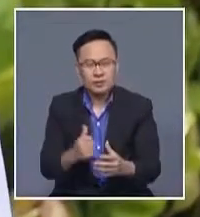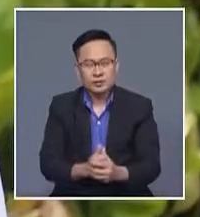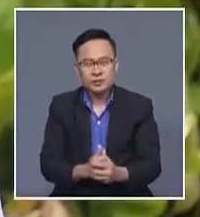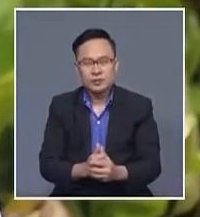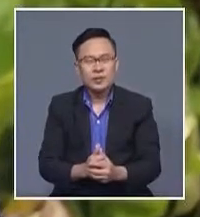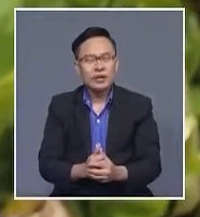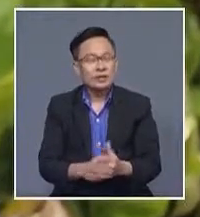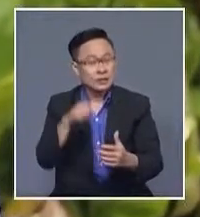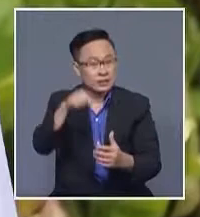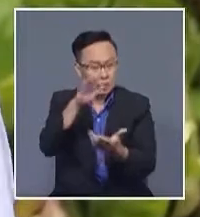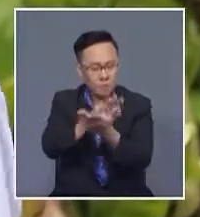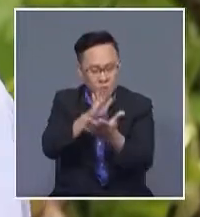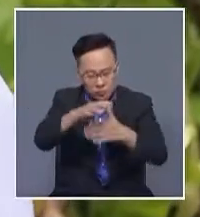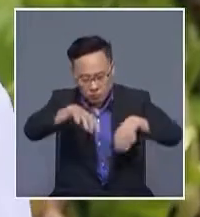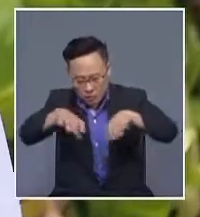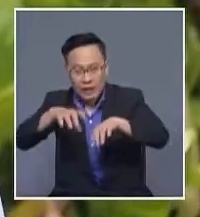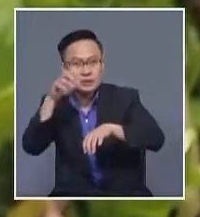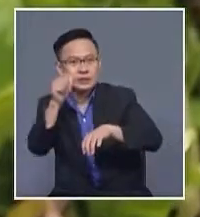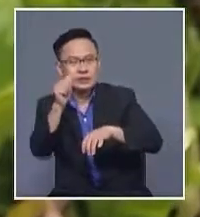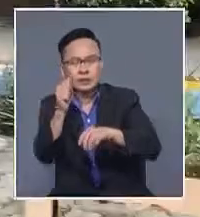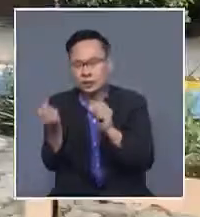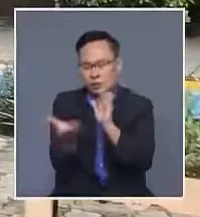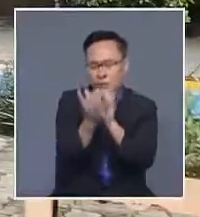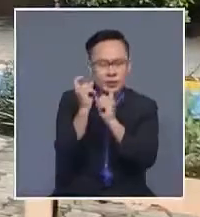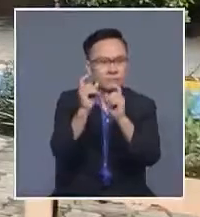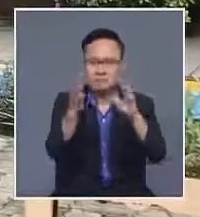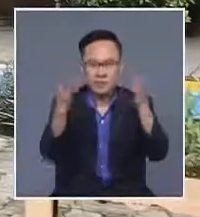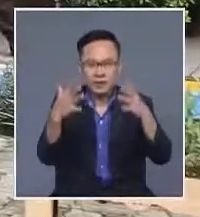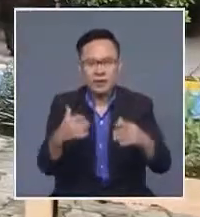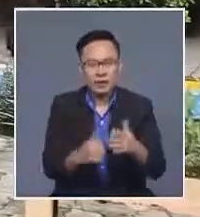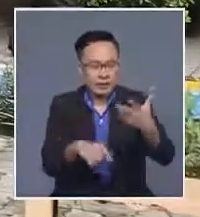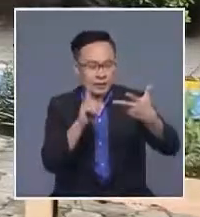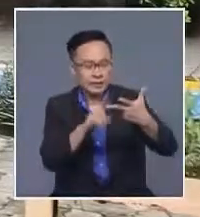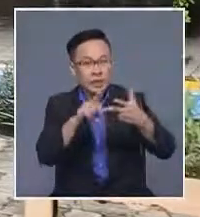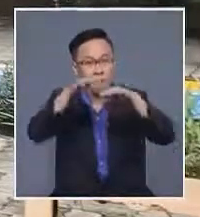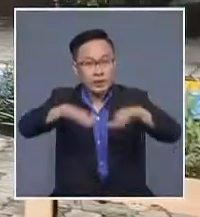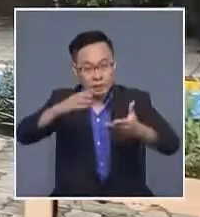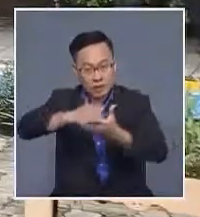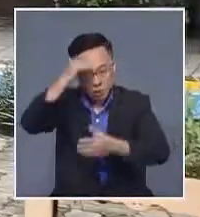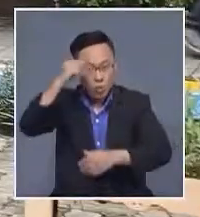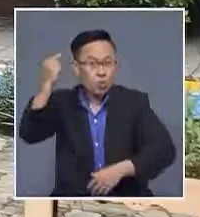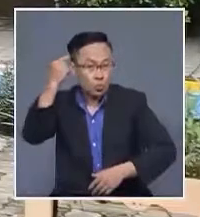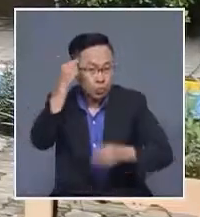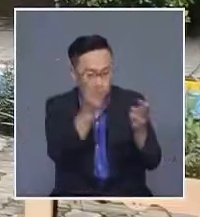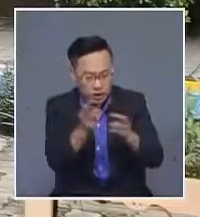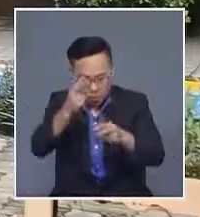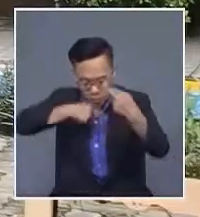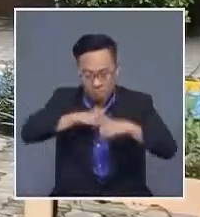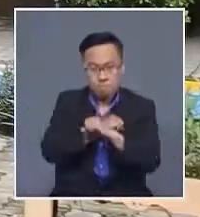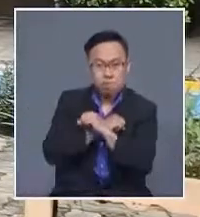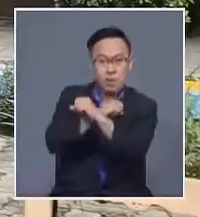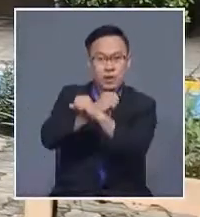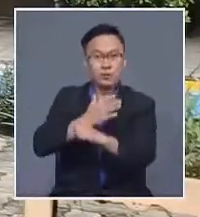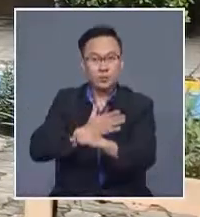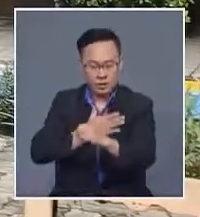ยในโรงเรียนของเราครับและ Safety Student ก็คือความปลอดภัยที่นักเรียนมีทักษะในการดูแลตนเองครับและ Safety Life คือ